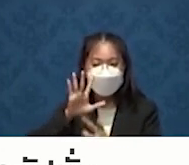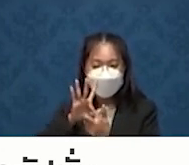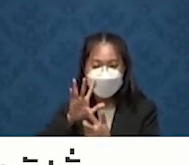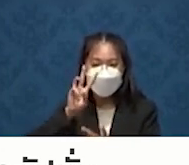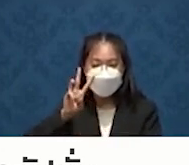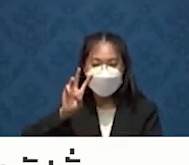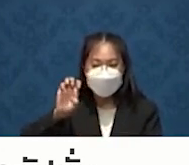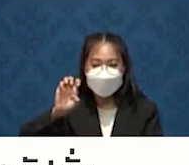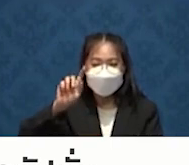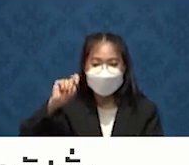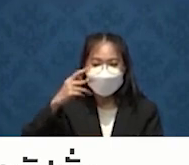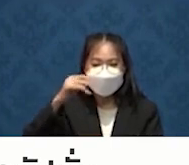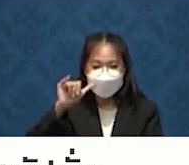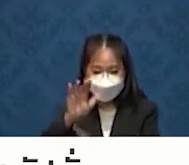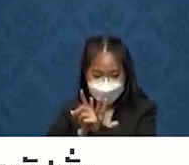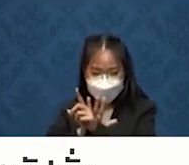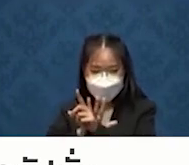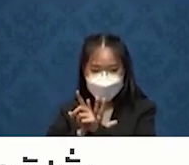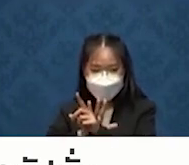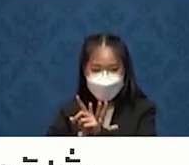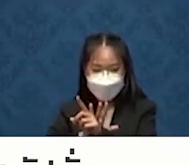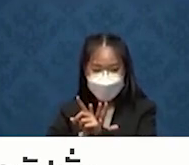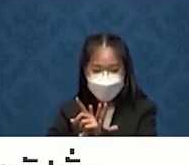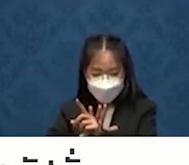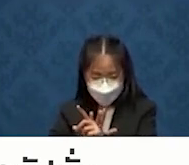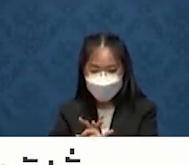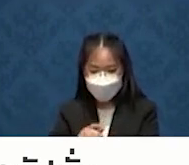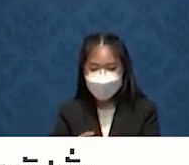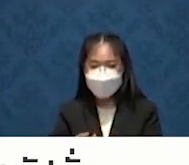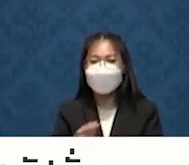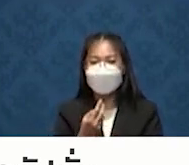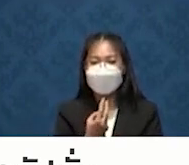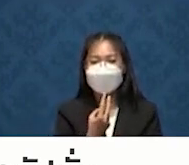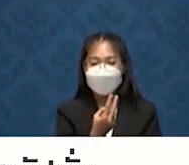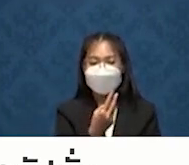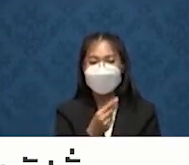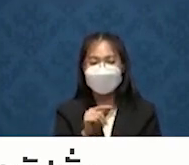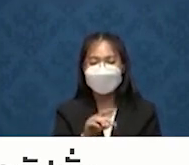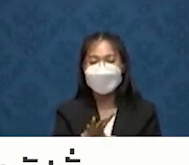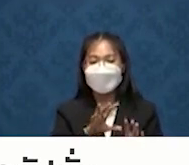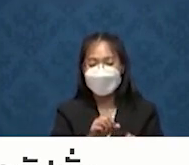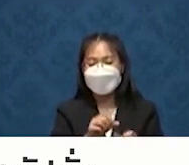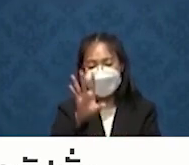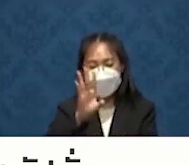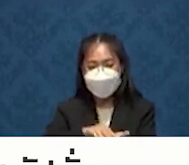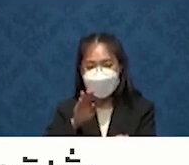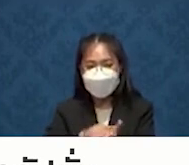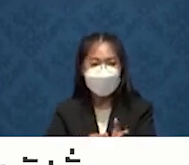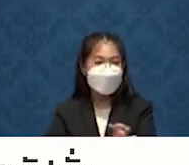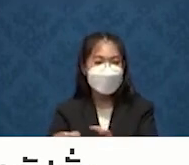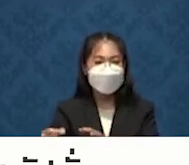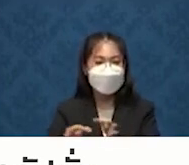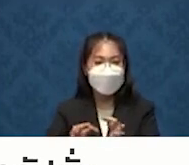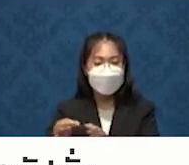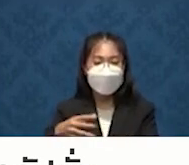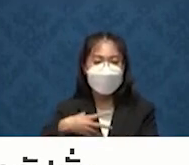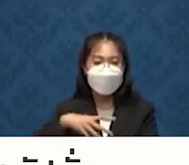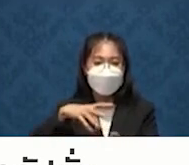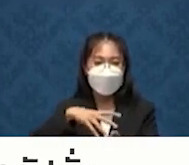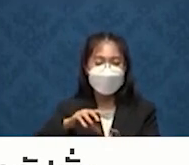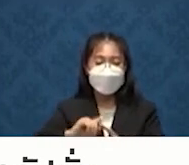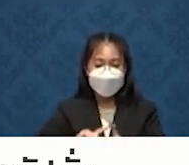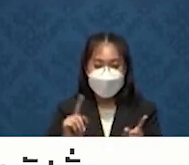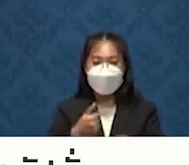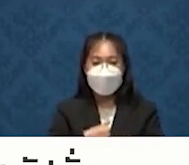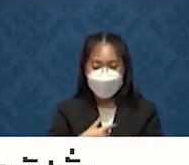วิทย์นะครับที่ได้ออกมาชี้แจงออกมาให้ข้อมูลต่างๆมากมายนะครับแต่ก็ต้องขอยืนยันนะ